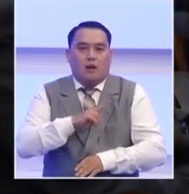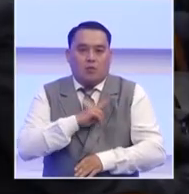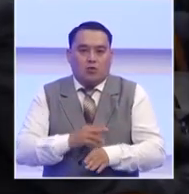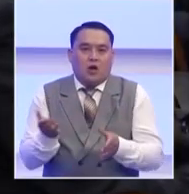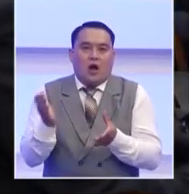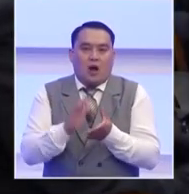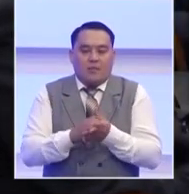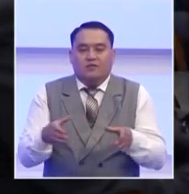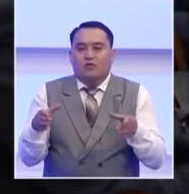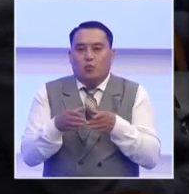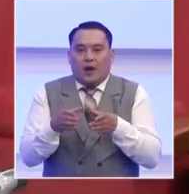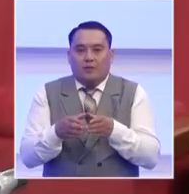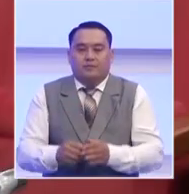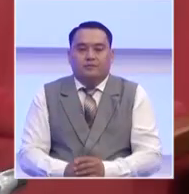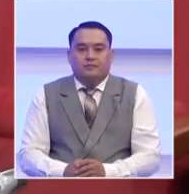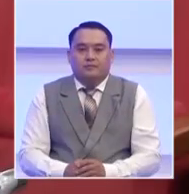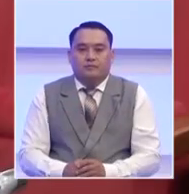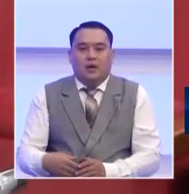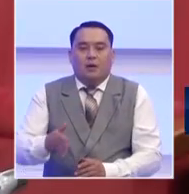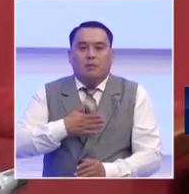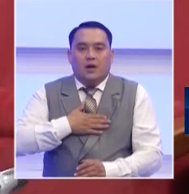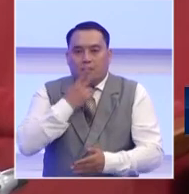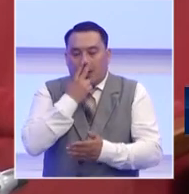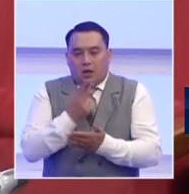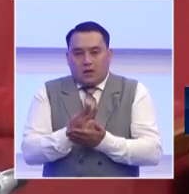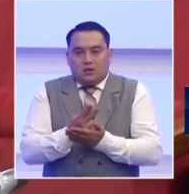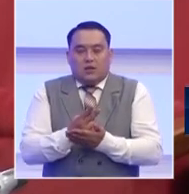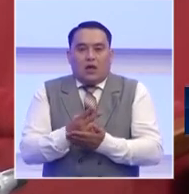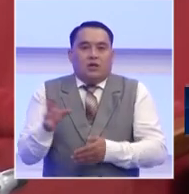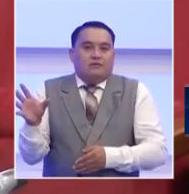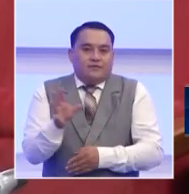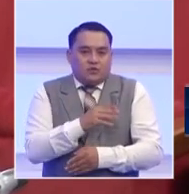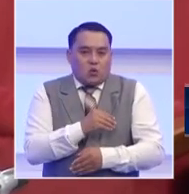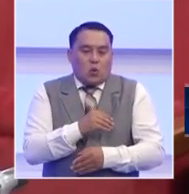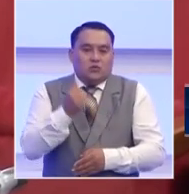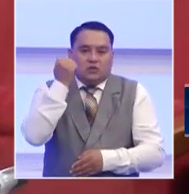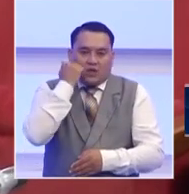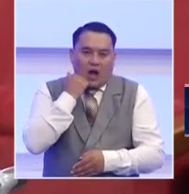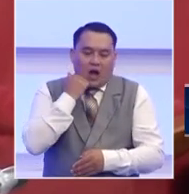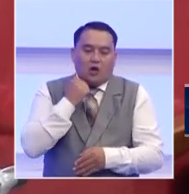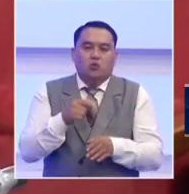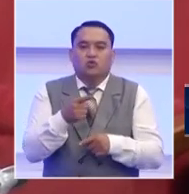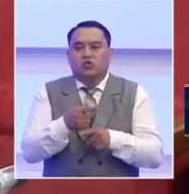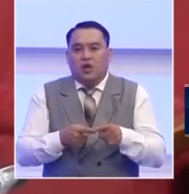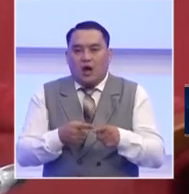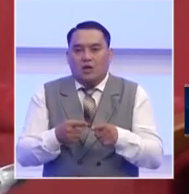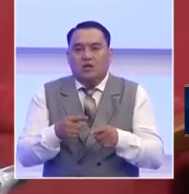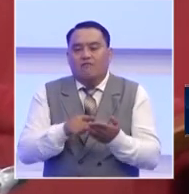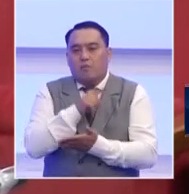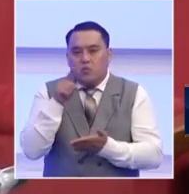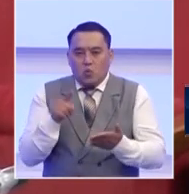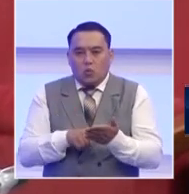ознакомилась правительственная группа. Мы показали все объекты, внутри заехали, старую часть, там один из